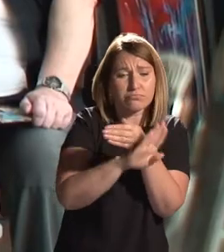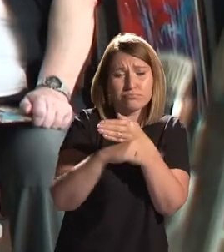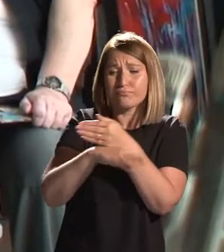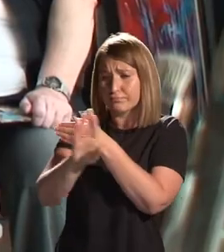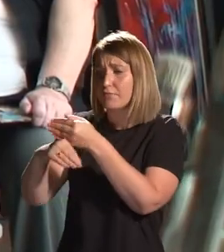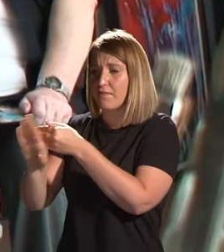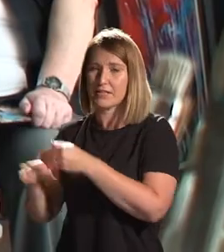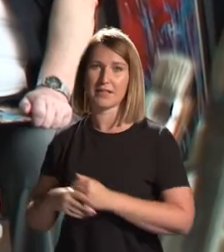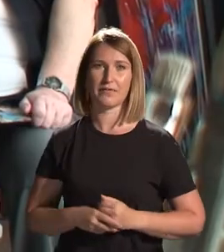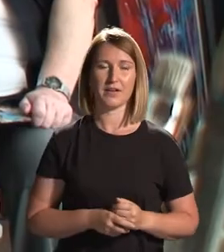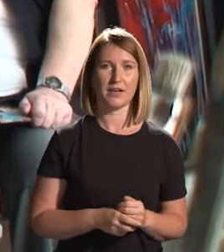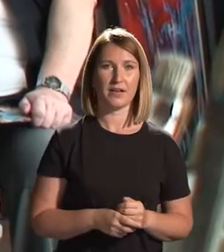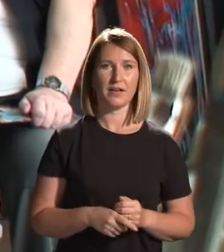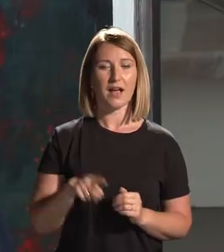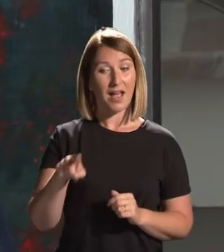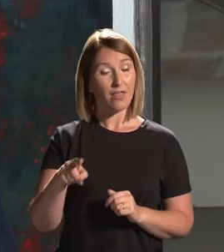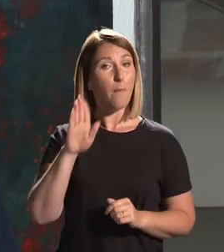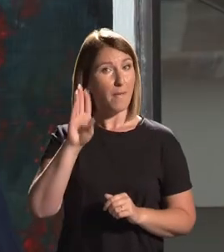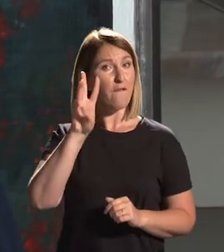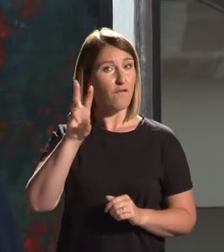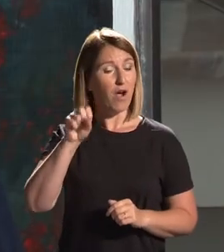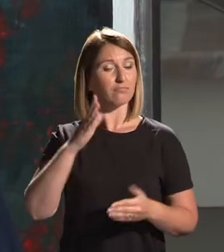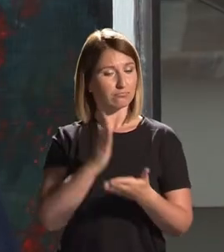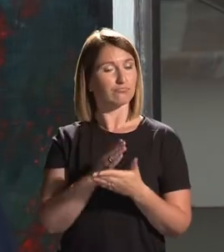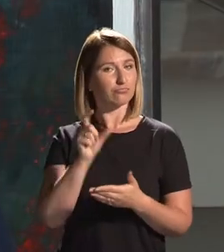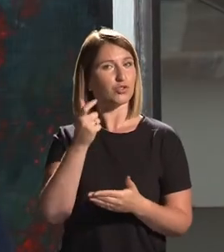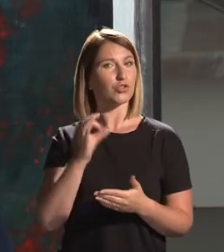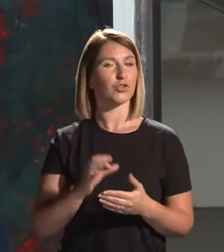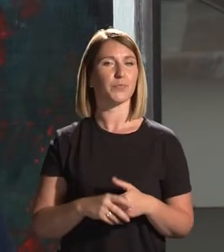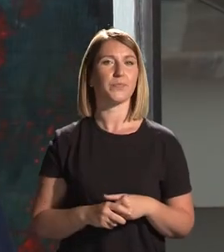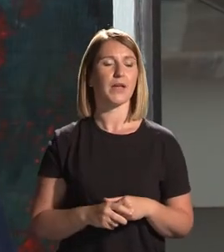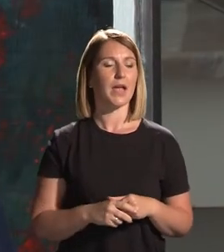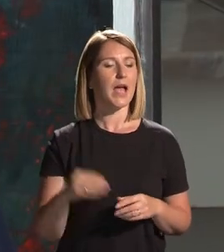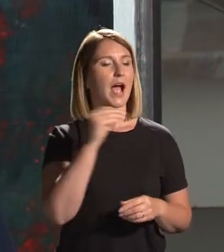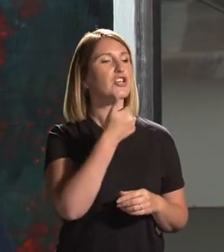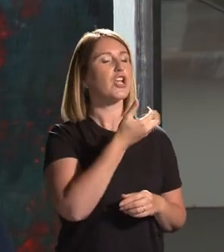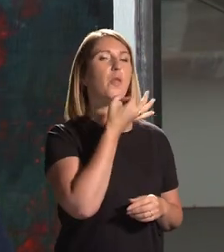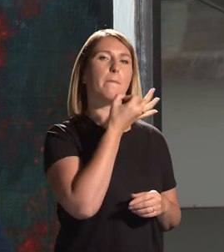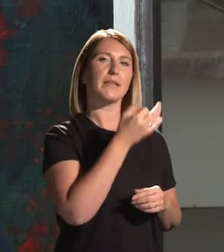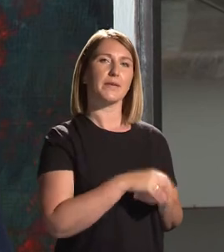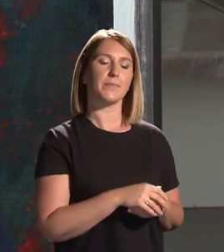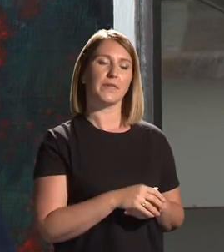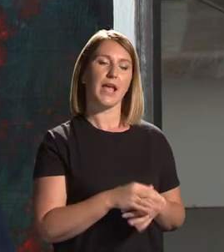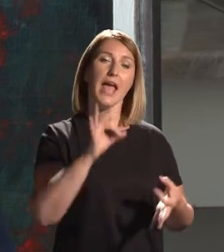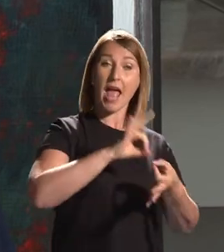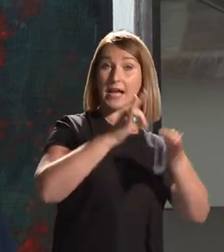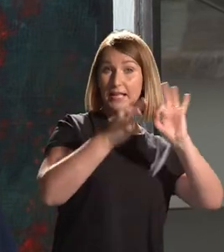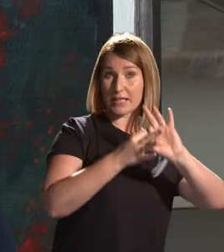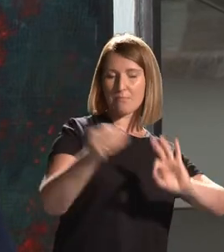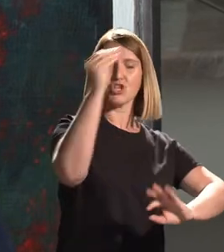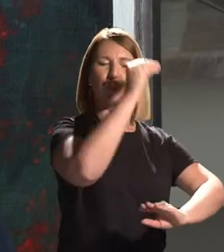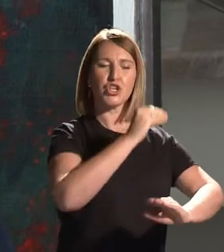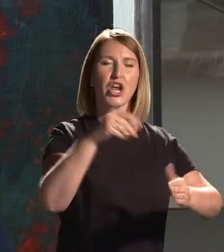a to w końcu już było, to już było coś. Pozwól jeszcze na takie jedno pytanie natury prawie osobistej. Gdybyś miał jeszcze raz